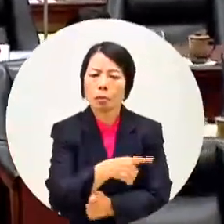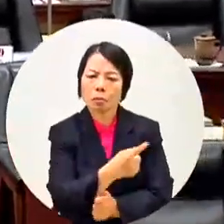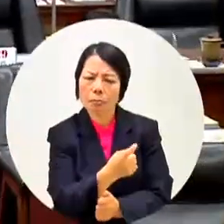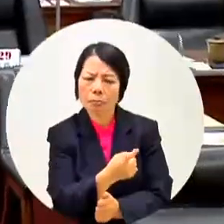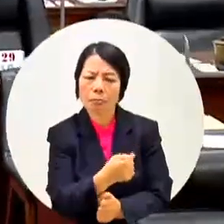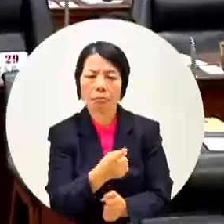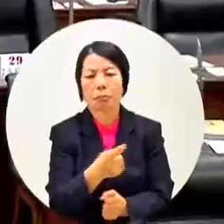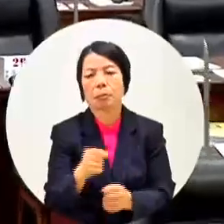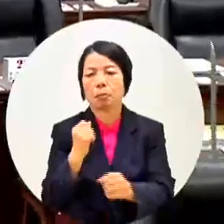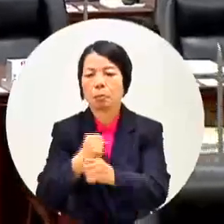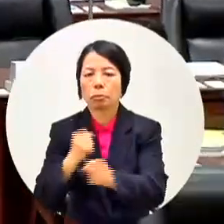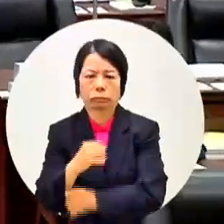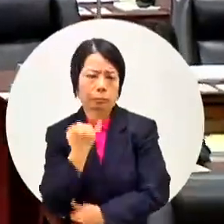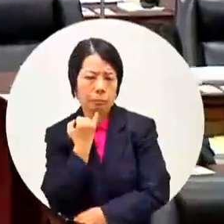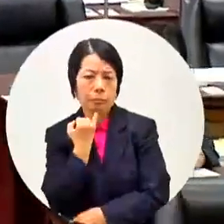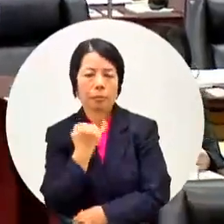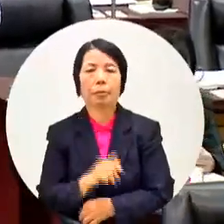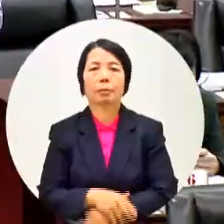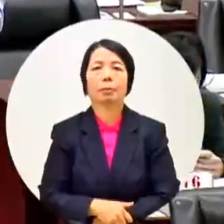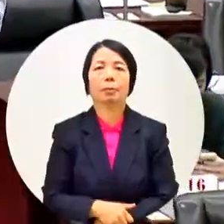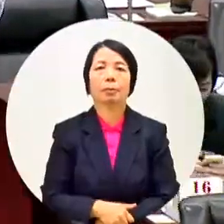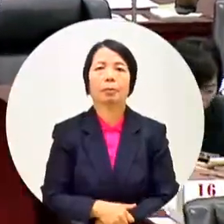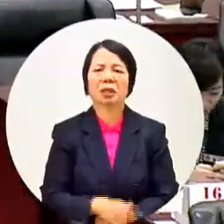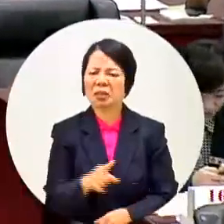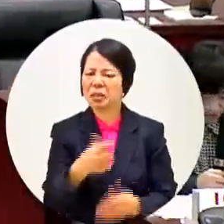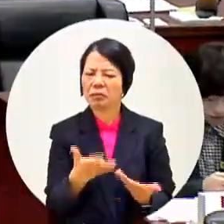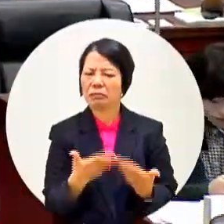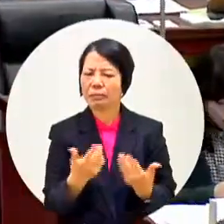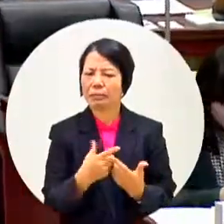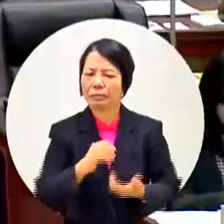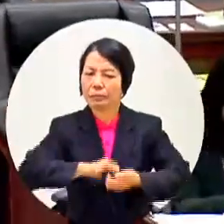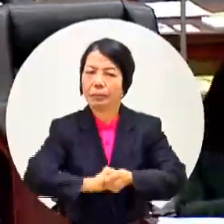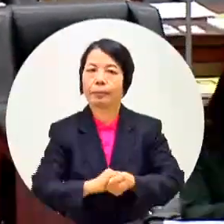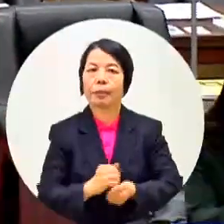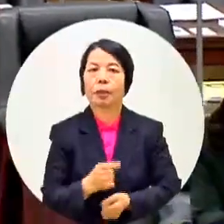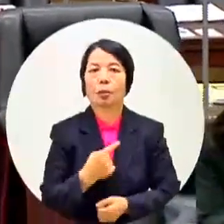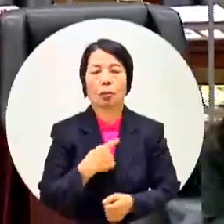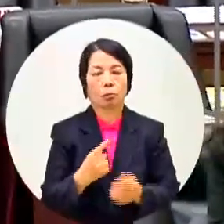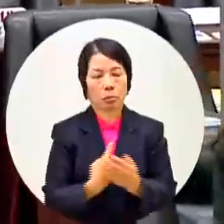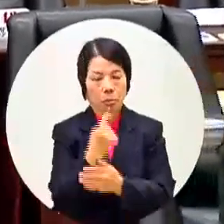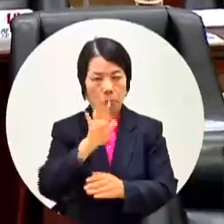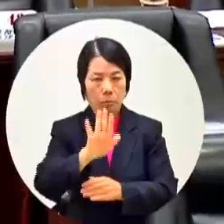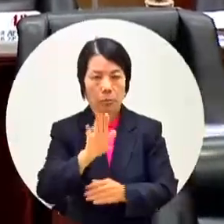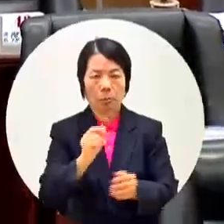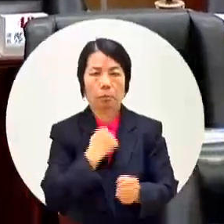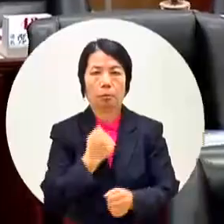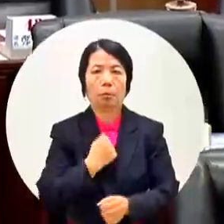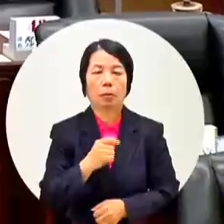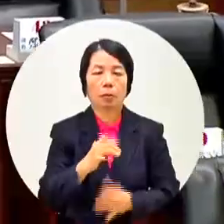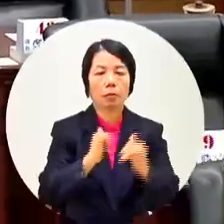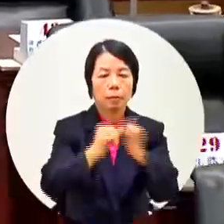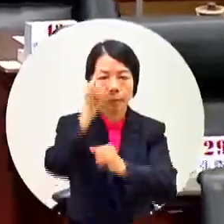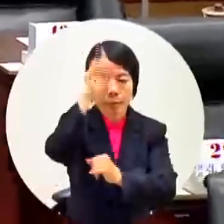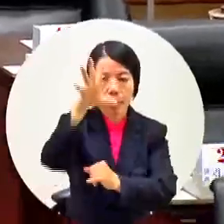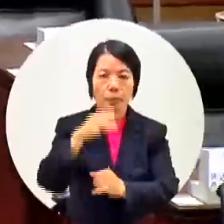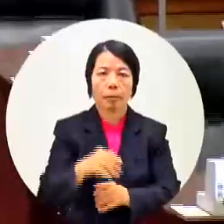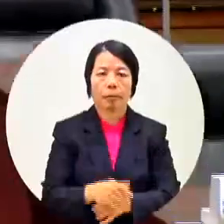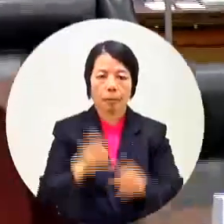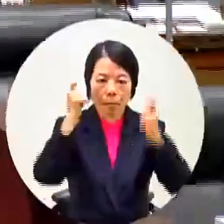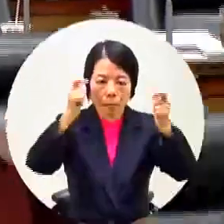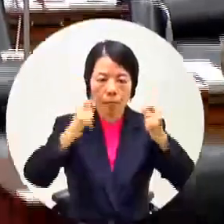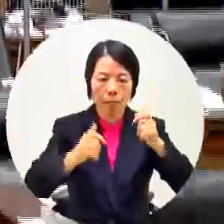长，我只知道，民进党在高雄20年，他所说